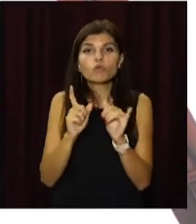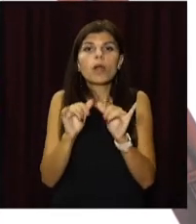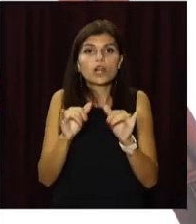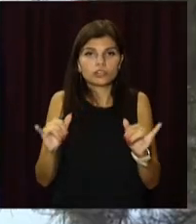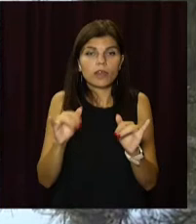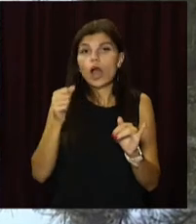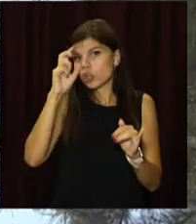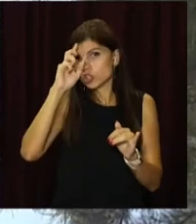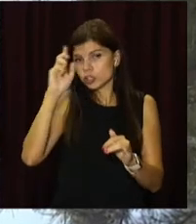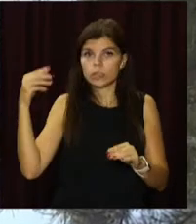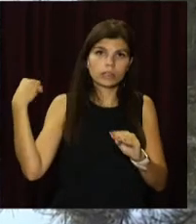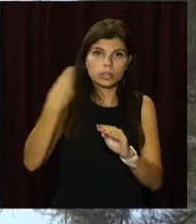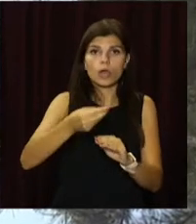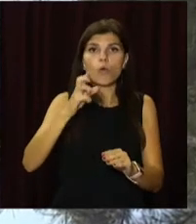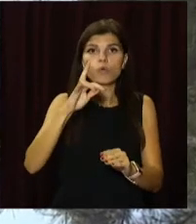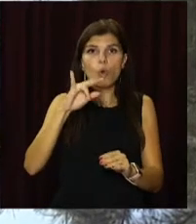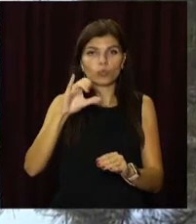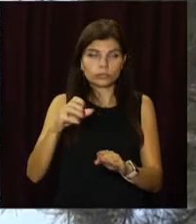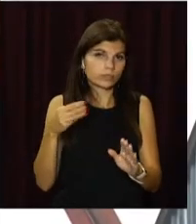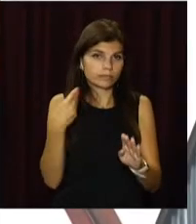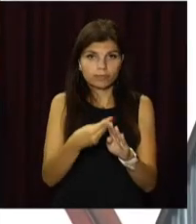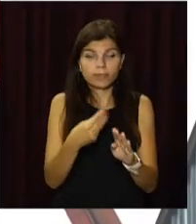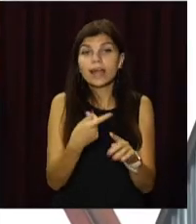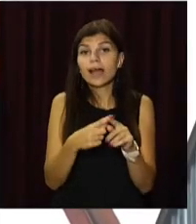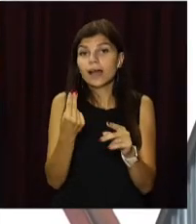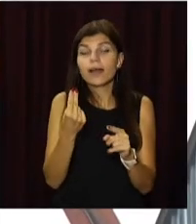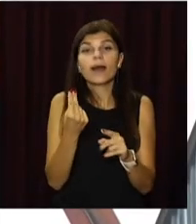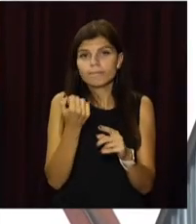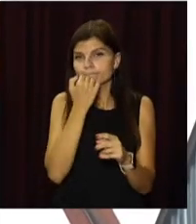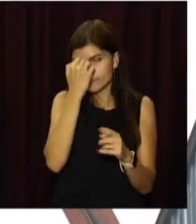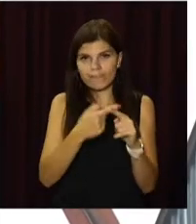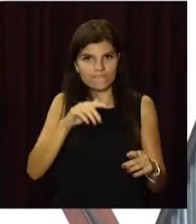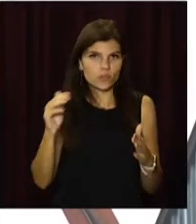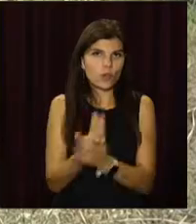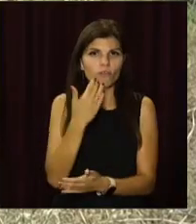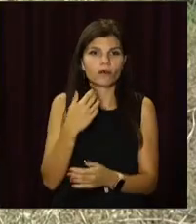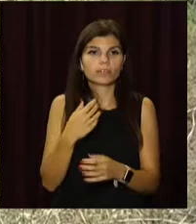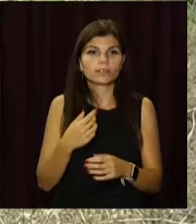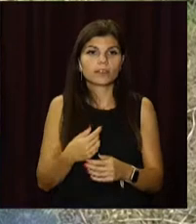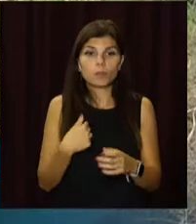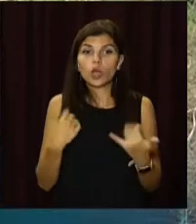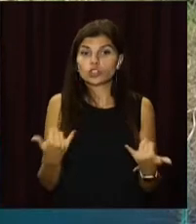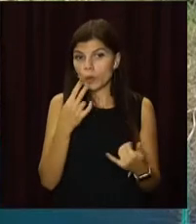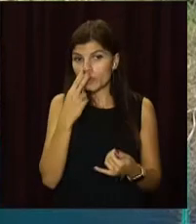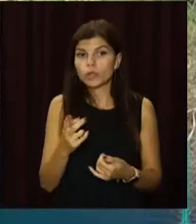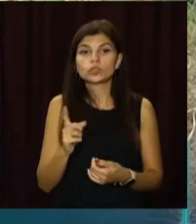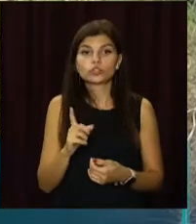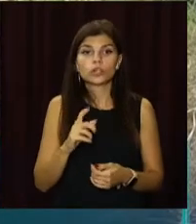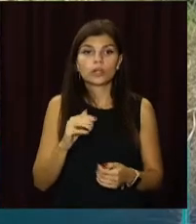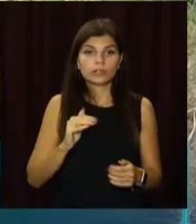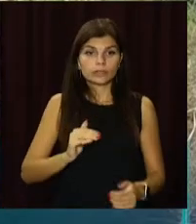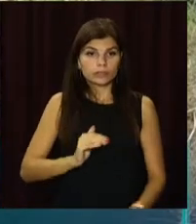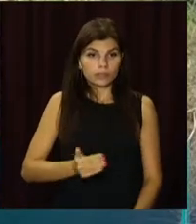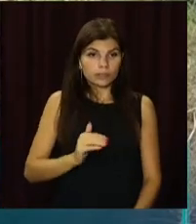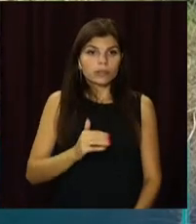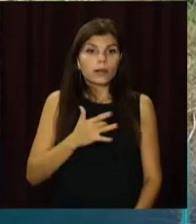потім держава надає їм грошові бонуси. Саме за ці кошти і оновлюють мережі. Сьогодні ми бачимо, що приватні